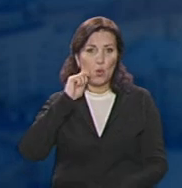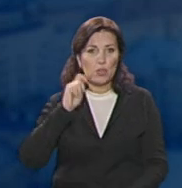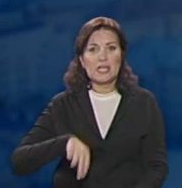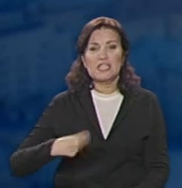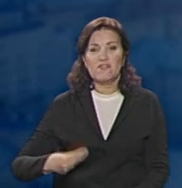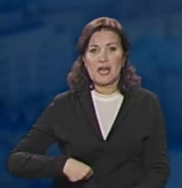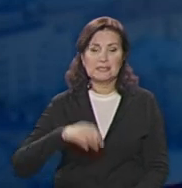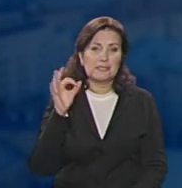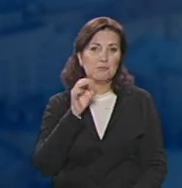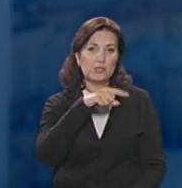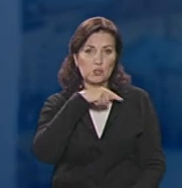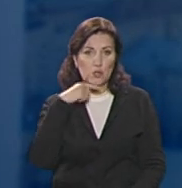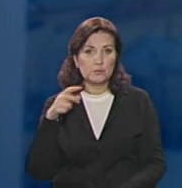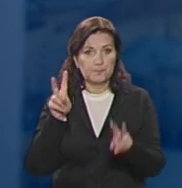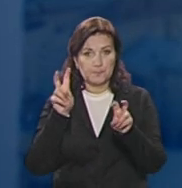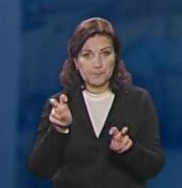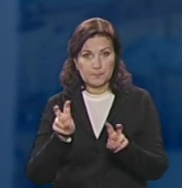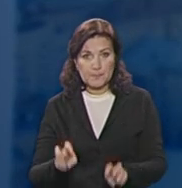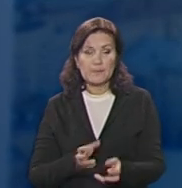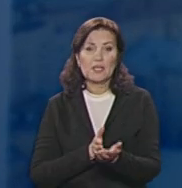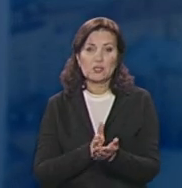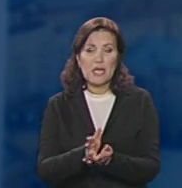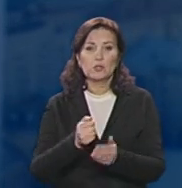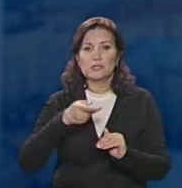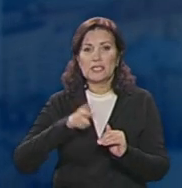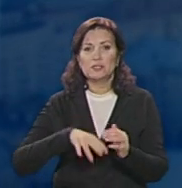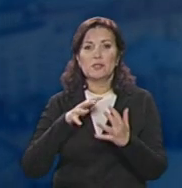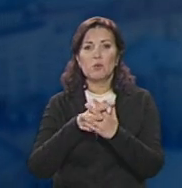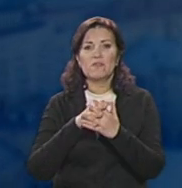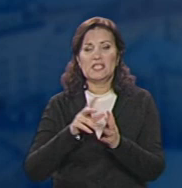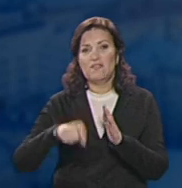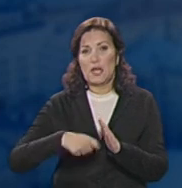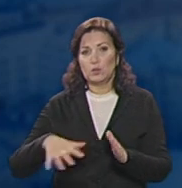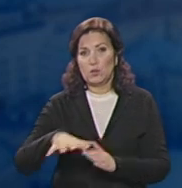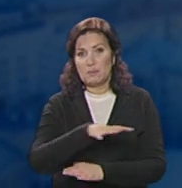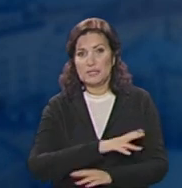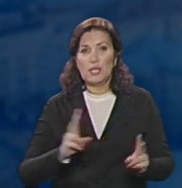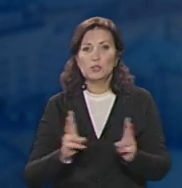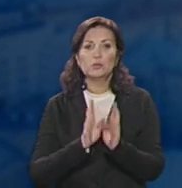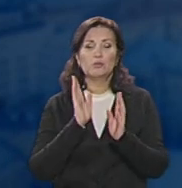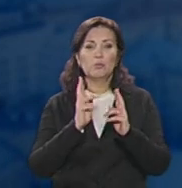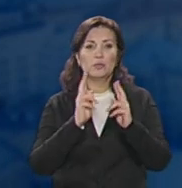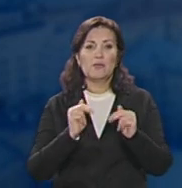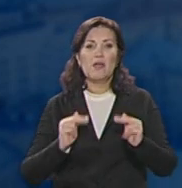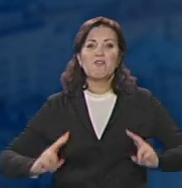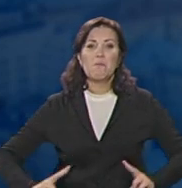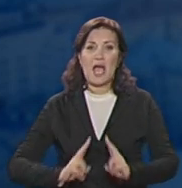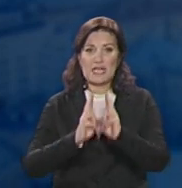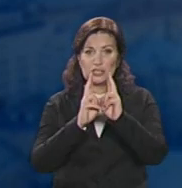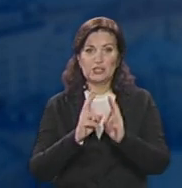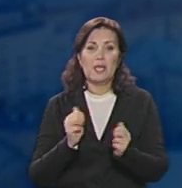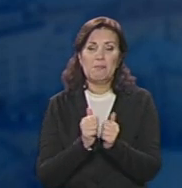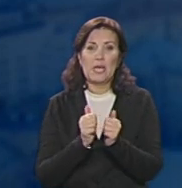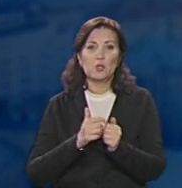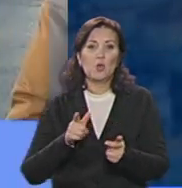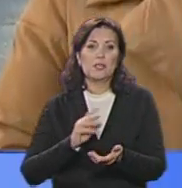Росії. Серед тем – шлях до закінчення бойових дій на Донбасі. Зустріч відбудеться в Єлисейському палаці в Парижі. Біля нього зараз працює